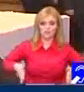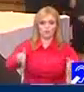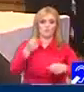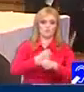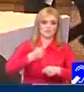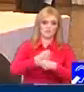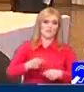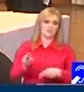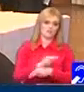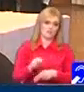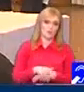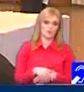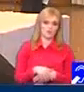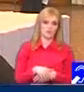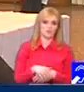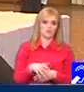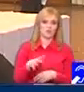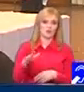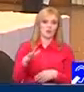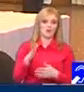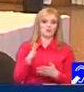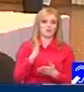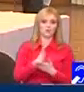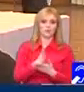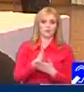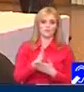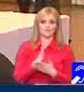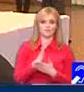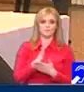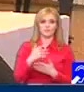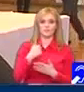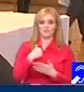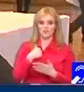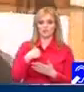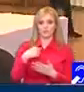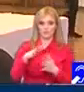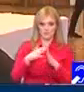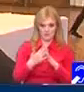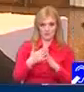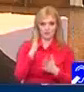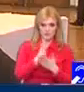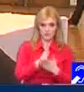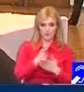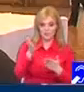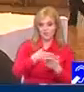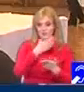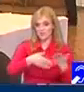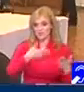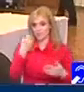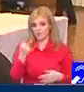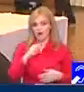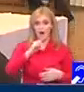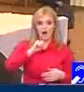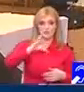central, măcar pentru este unicul sat din raionul Dvăsari care nu are niciun centimetru de asfalt. Pereri de rău, nu avem